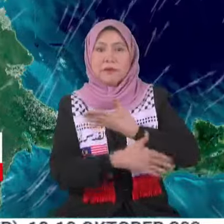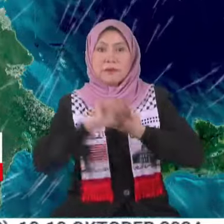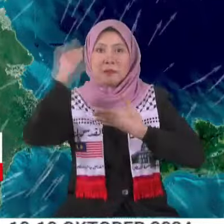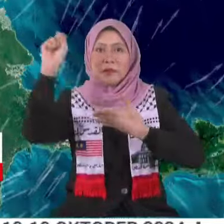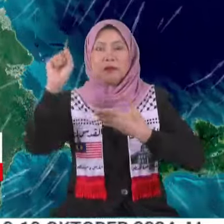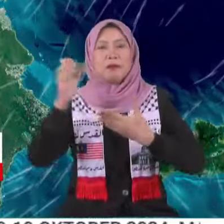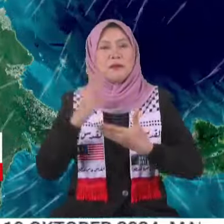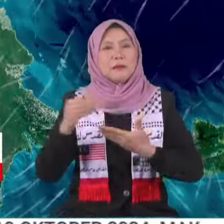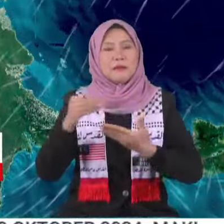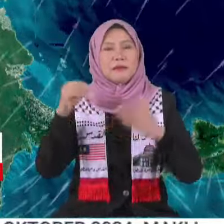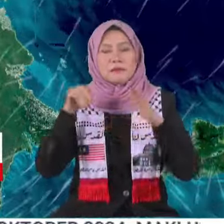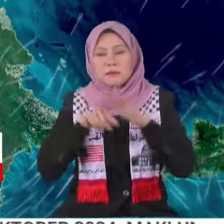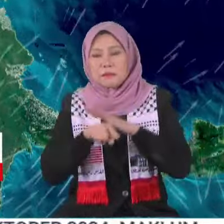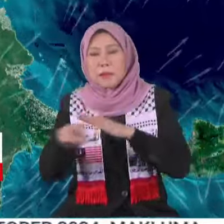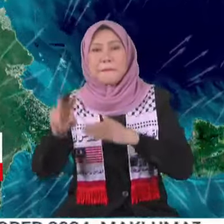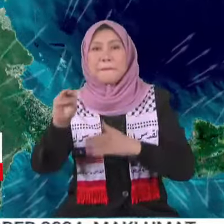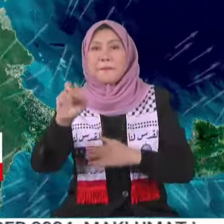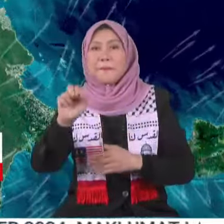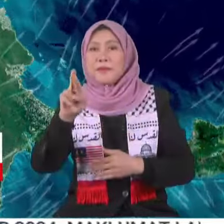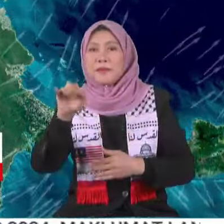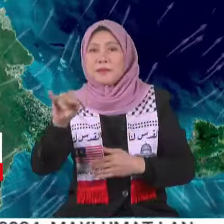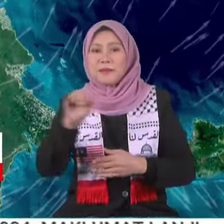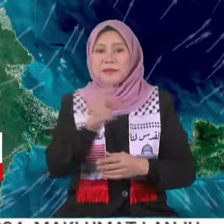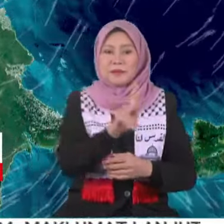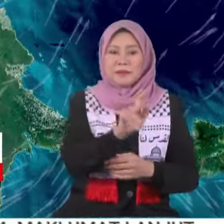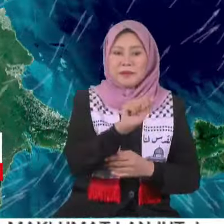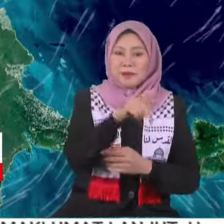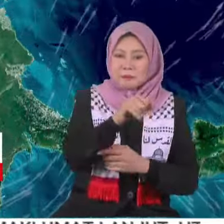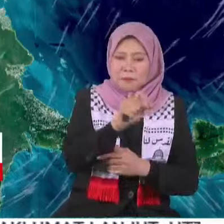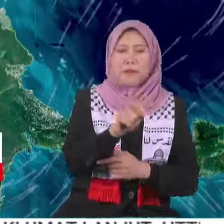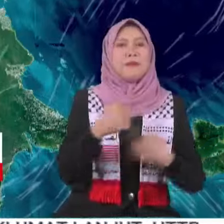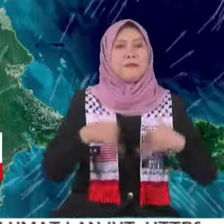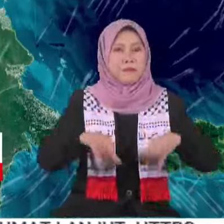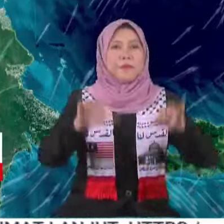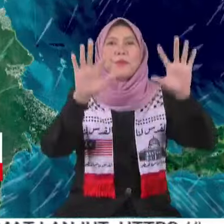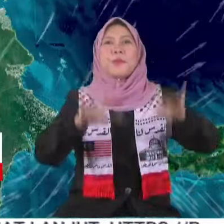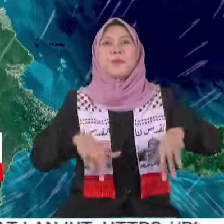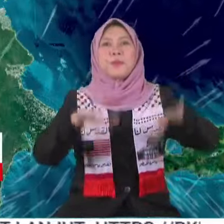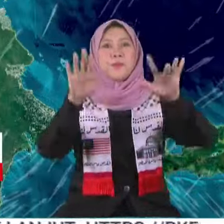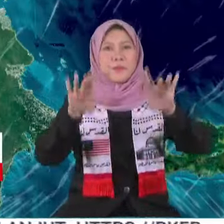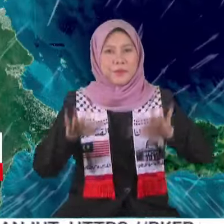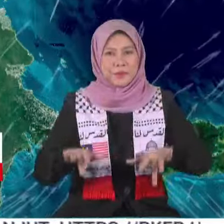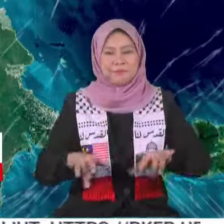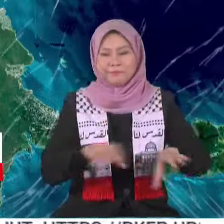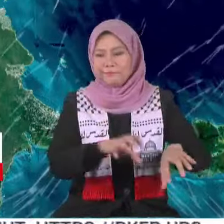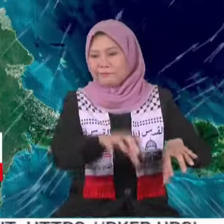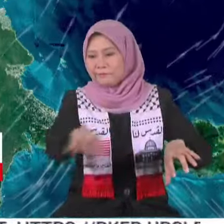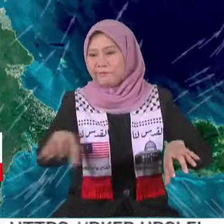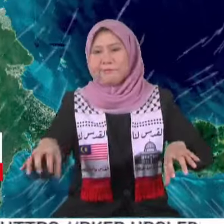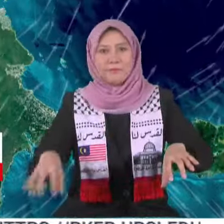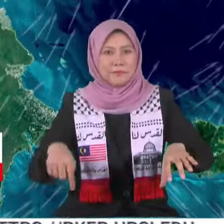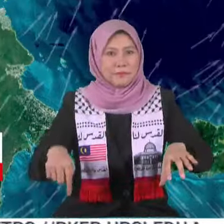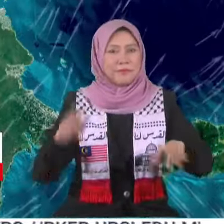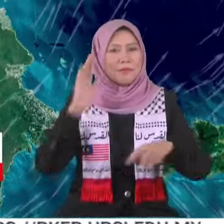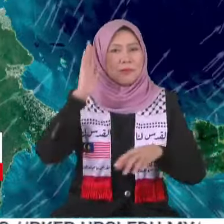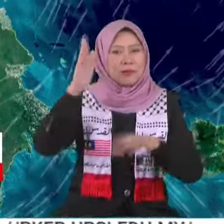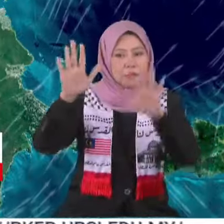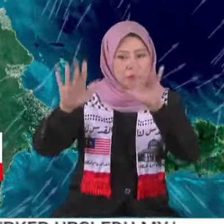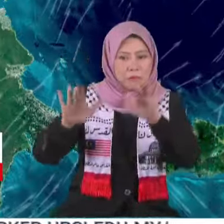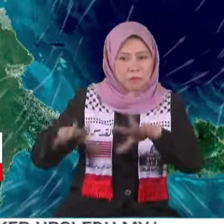di bahagian pedalaman Miri dan juga pedalaman Kapit, yang mana keadaan cuaca hujan sedang berlaku di beberapa kawasan, yang mana keadaan ini dijangkakan